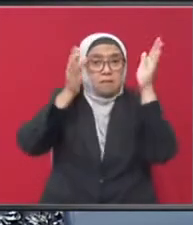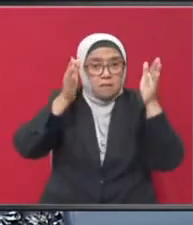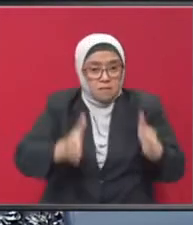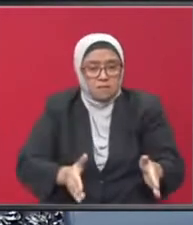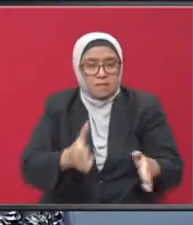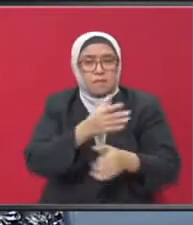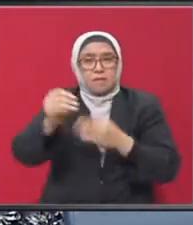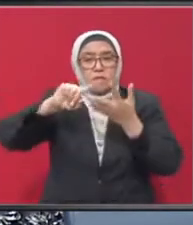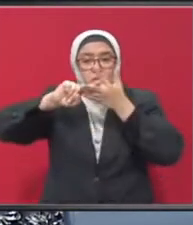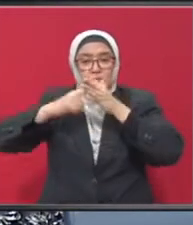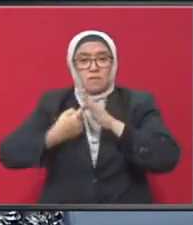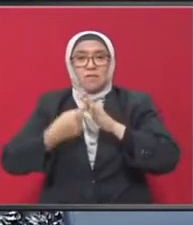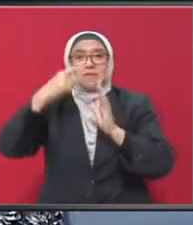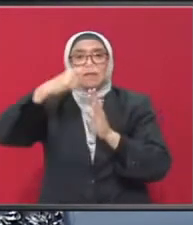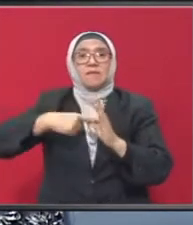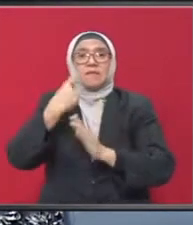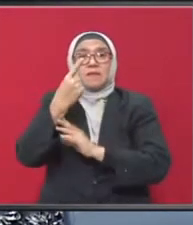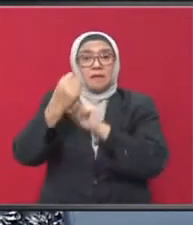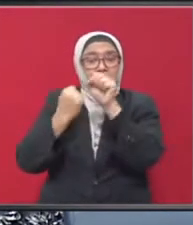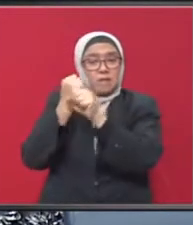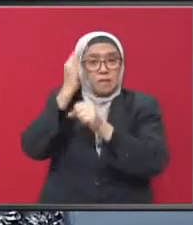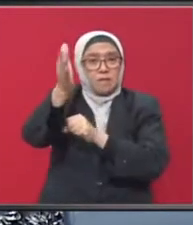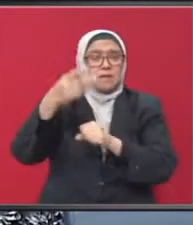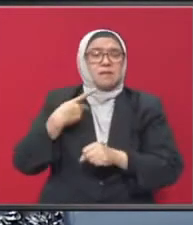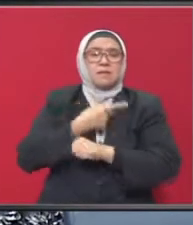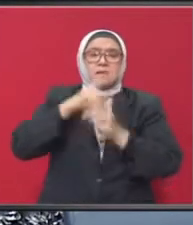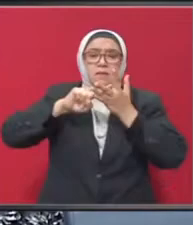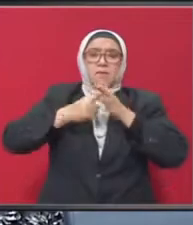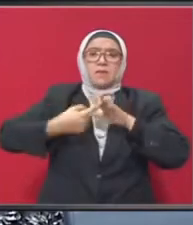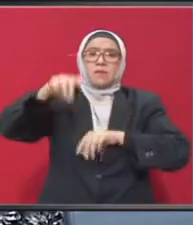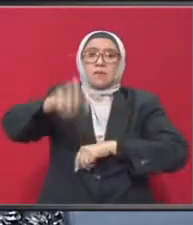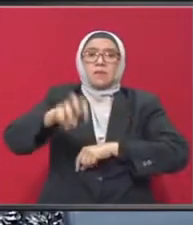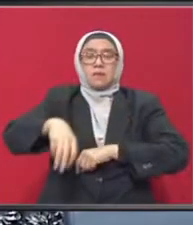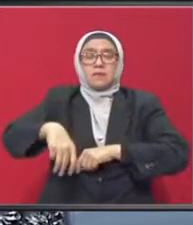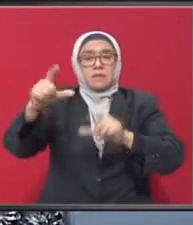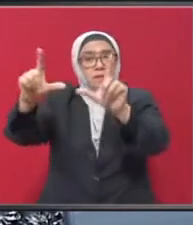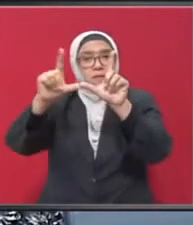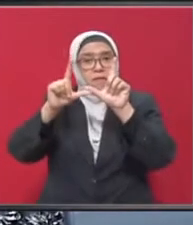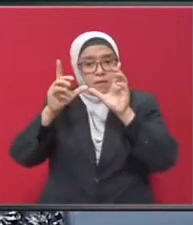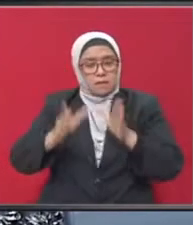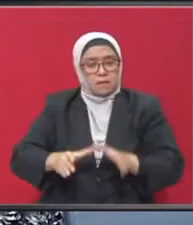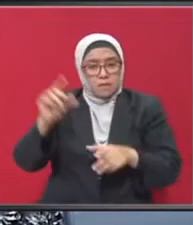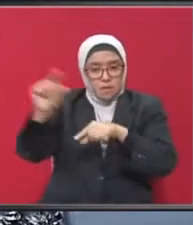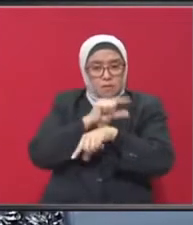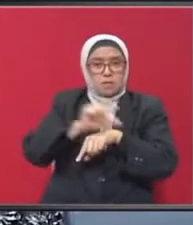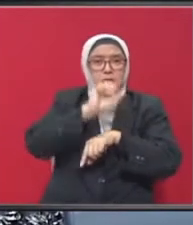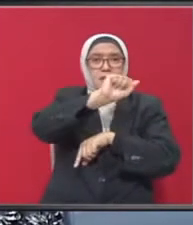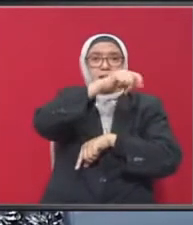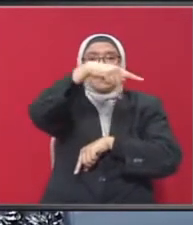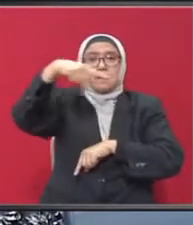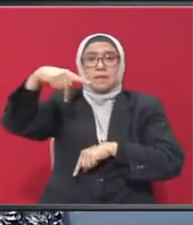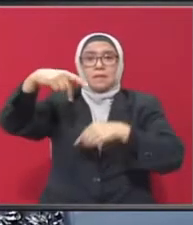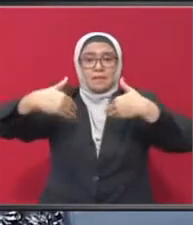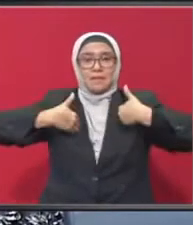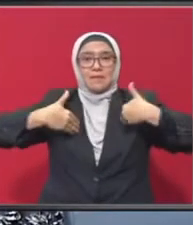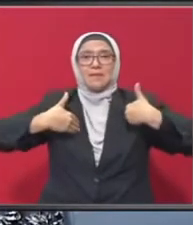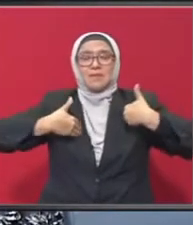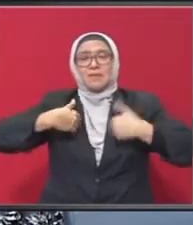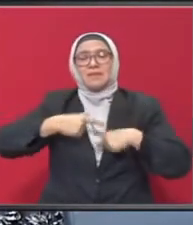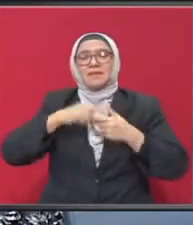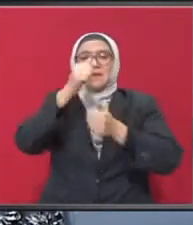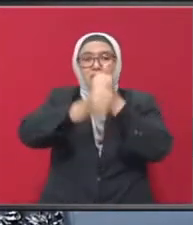oleh karena Pemuda pada Januari 2013 mulai mewajibkan pada Palestine menggunakan aplikasi rem ya grup